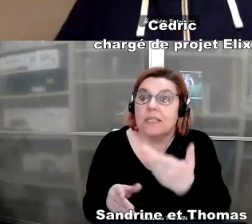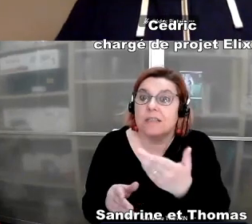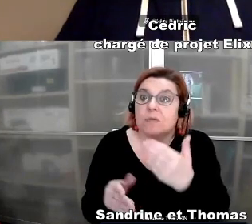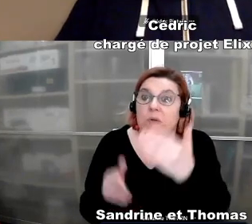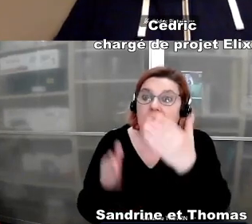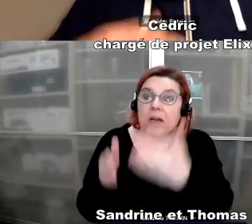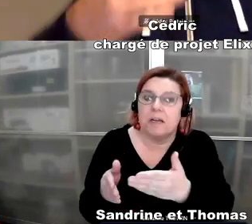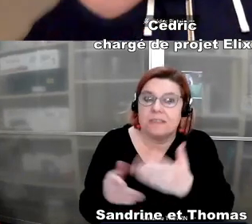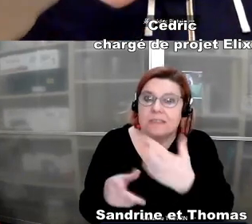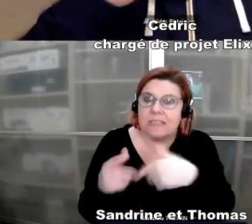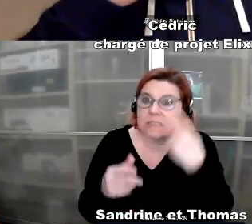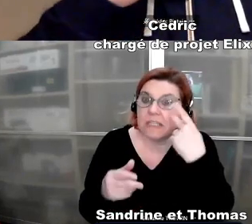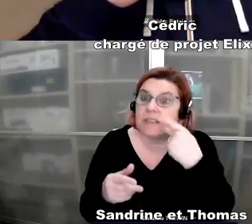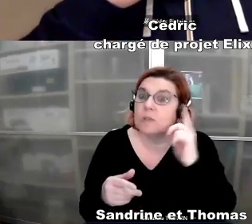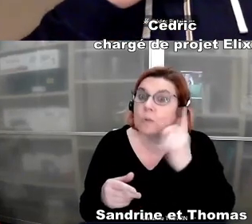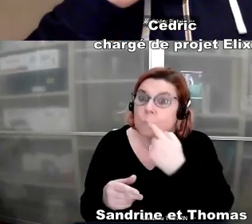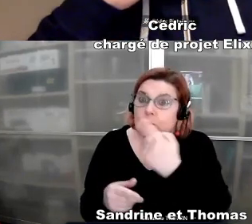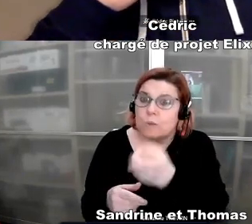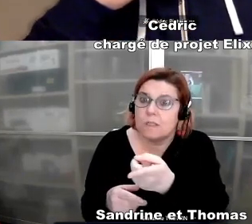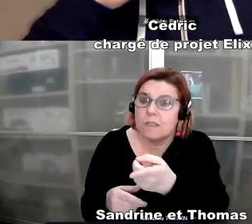Cédric, tu es sourd.